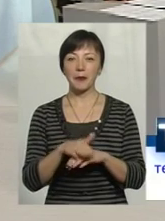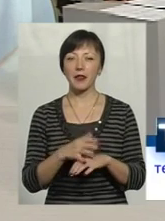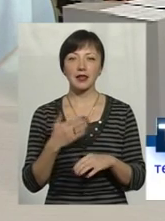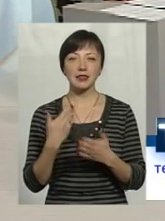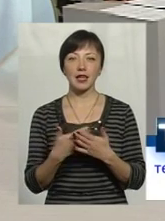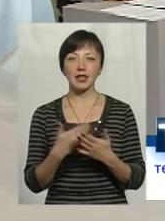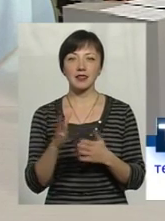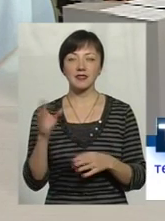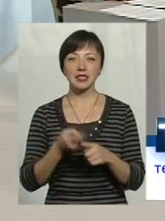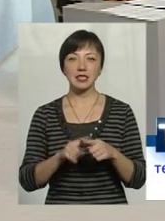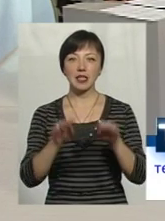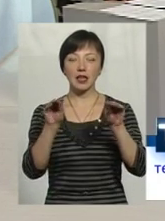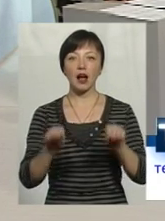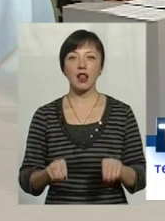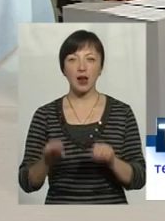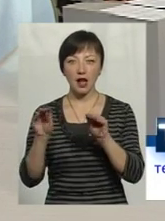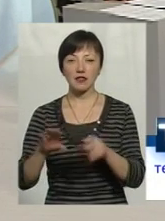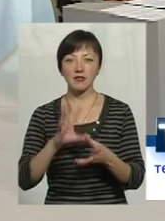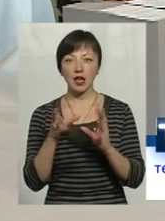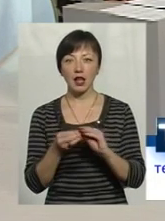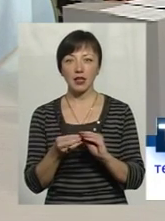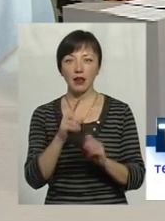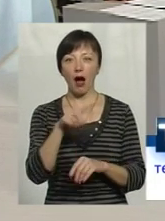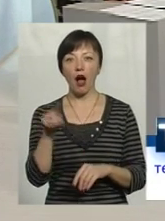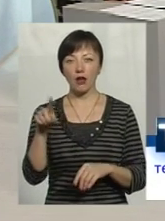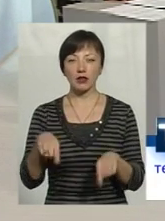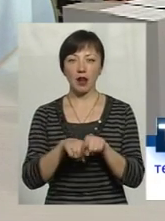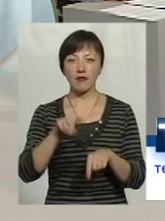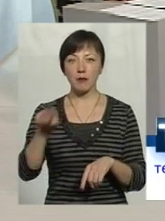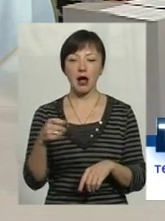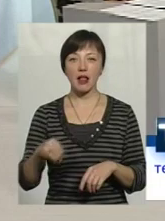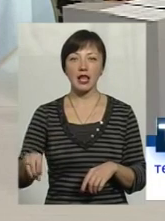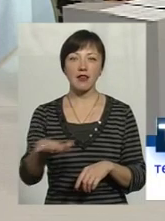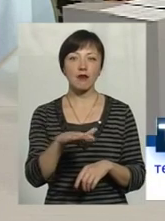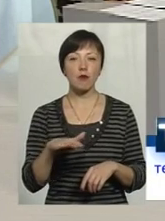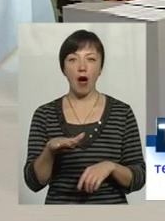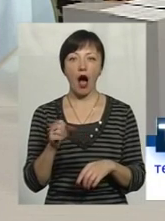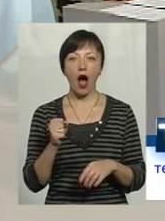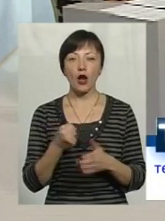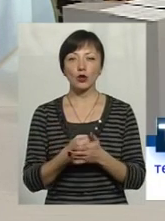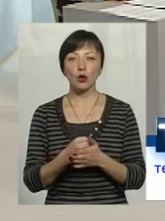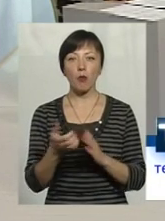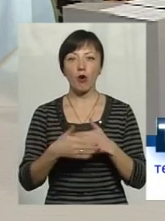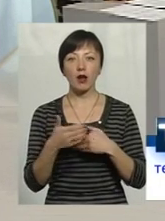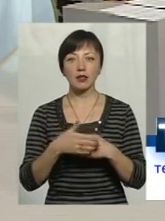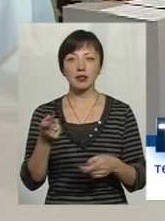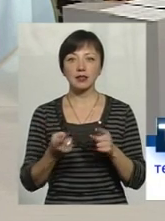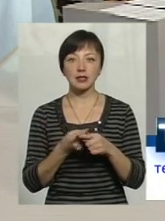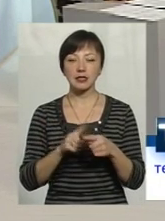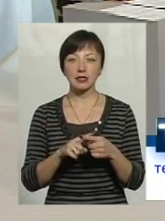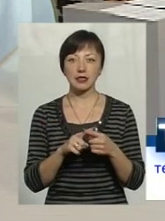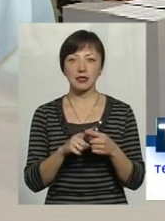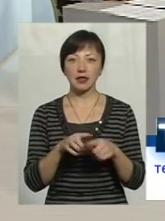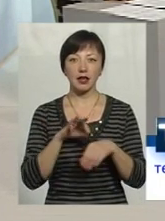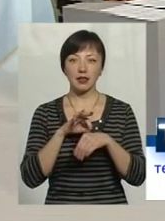що всі ці декларації, взагалі для галочки, бо так вимагала Європа, а до покарань реальних справа так і не